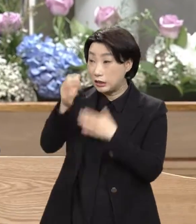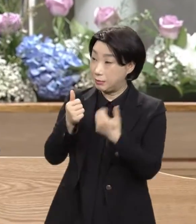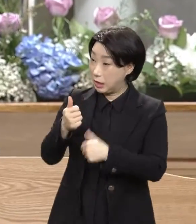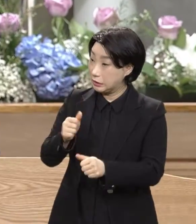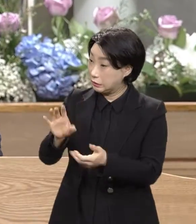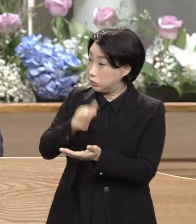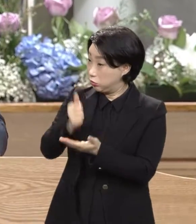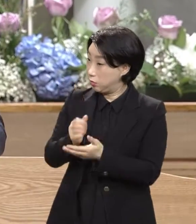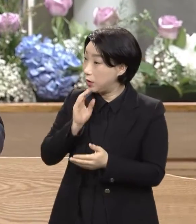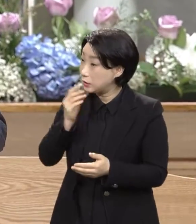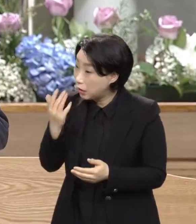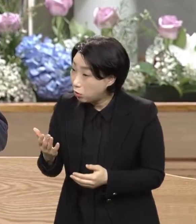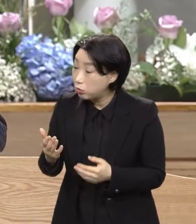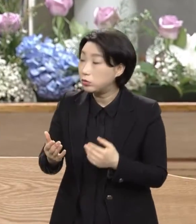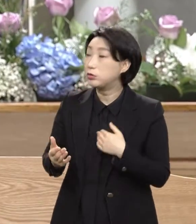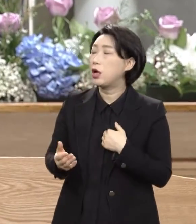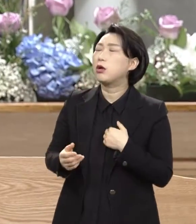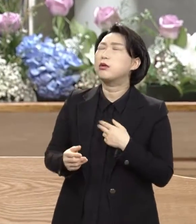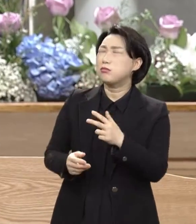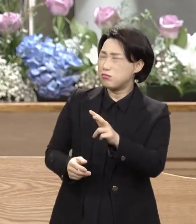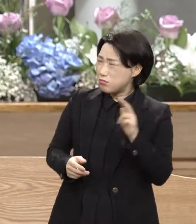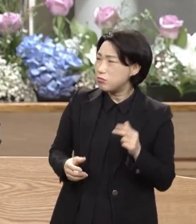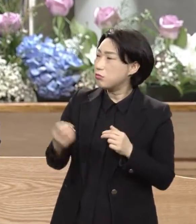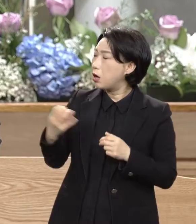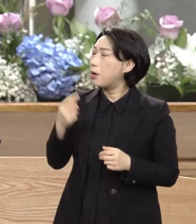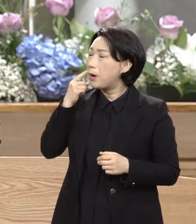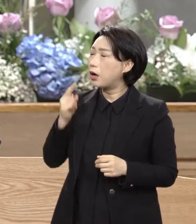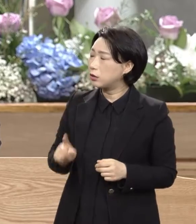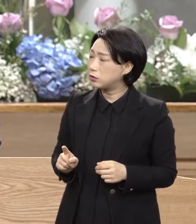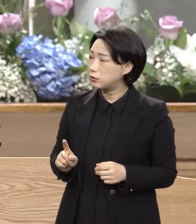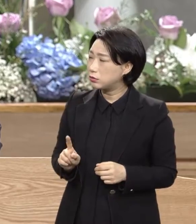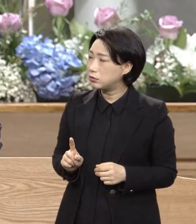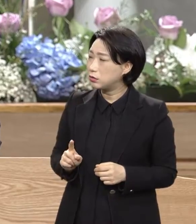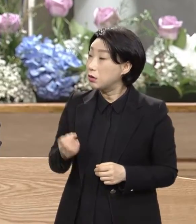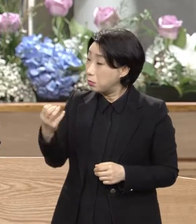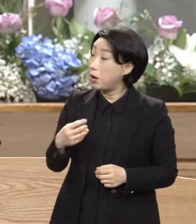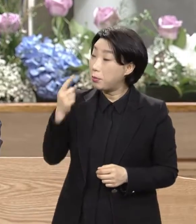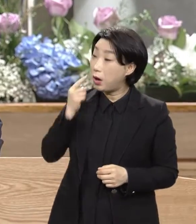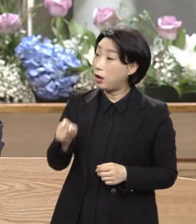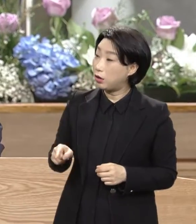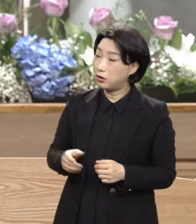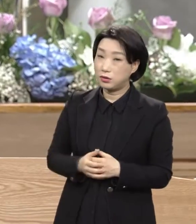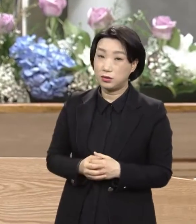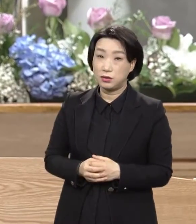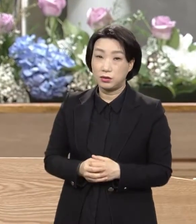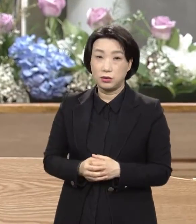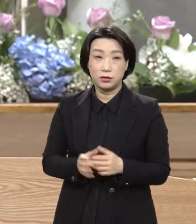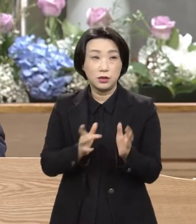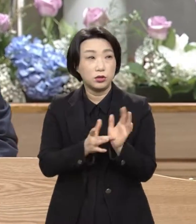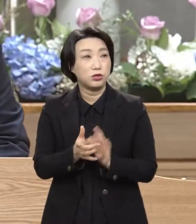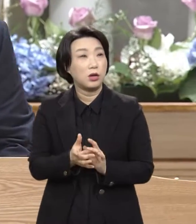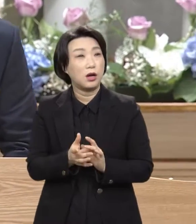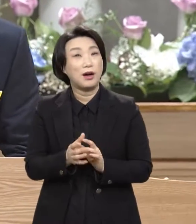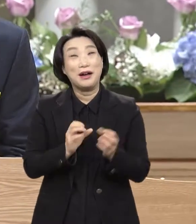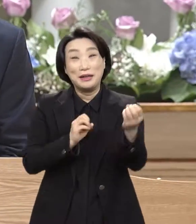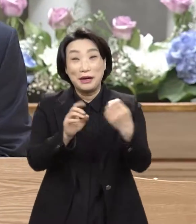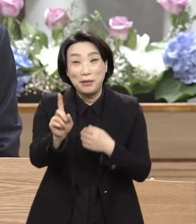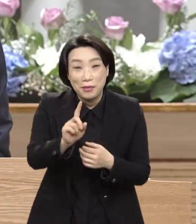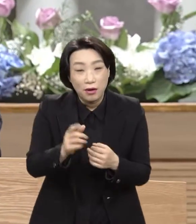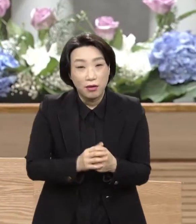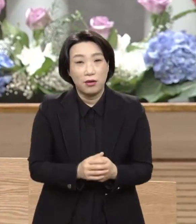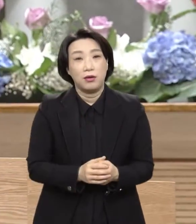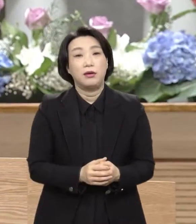아들 그리스도냐? 내가 맹수하고 말해라. 응? 네가 말 한번 해봐라. 네 예수께서 뭐라고